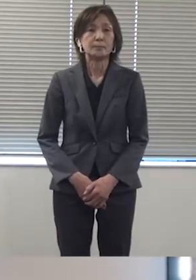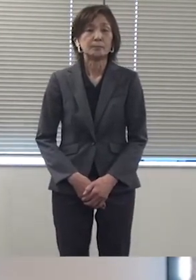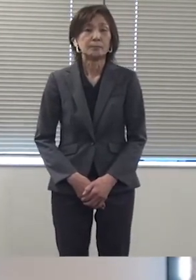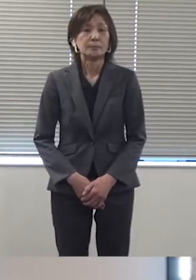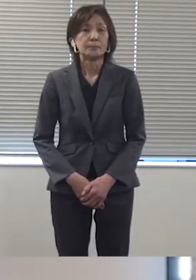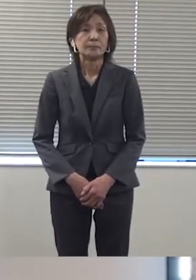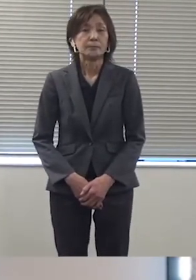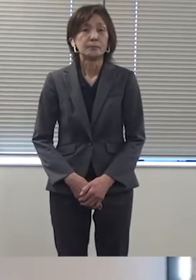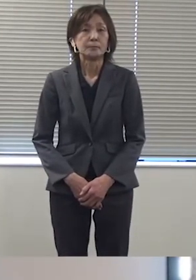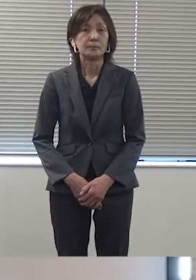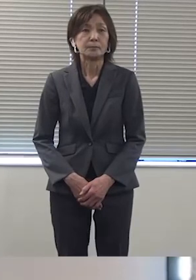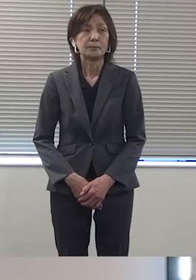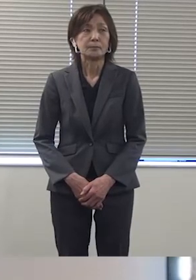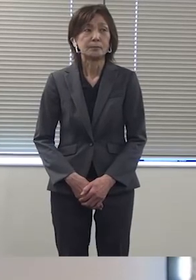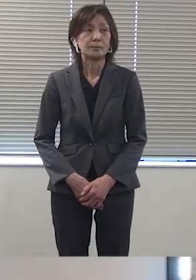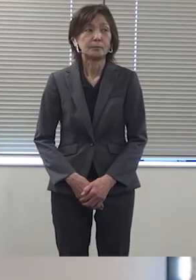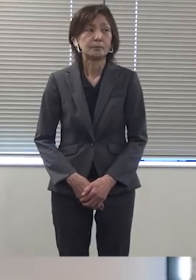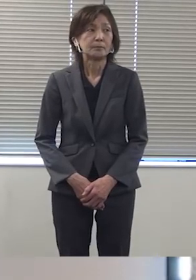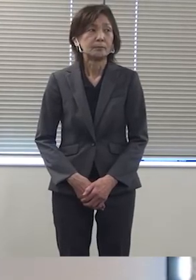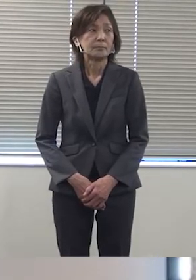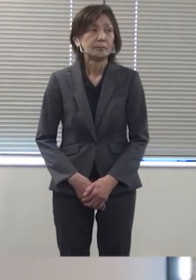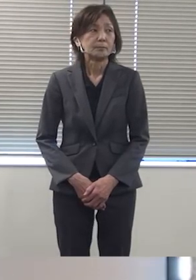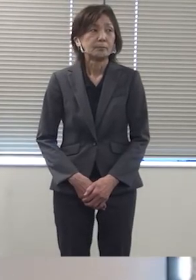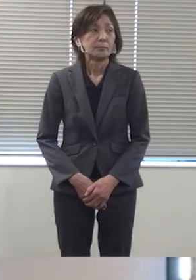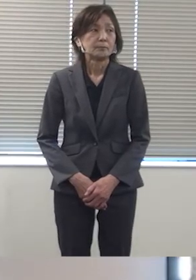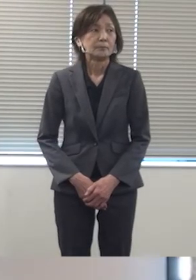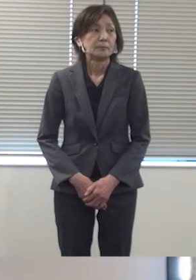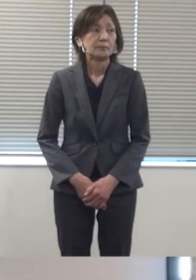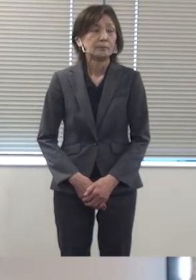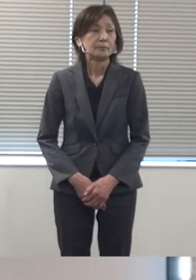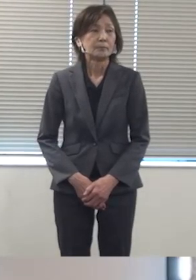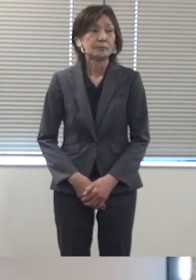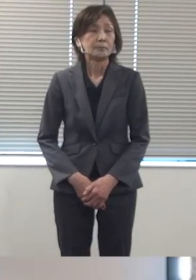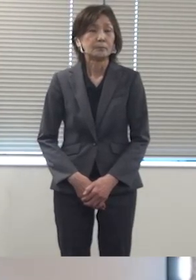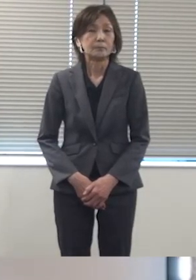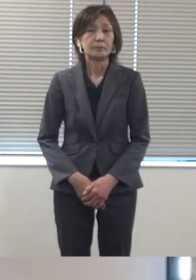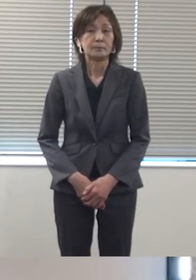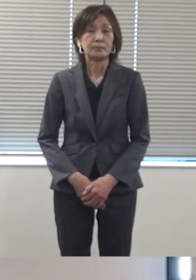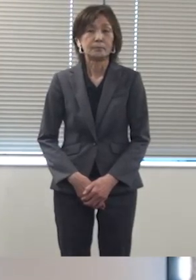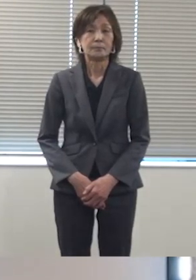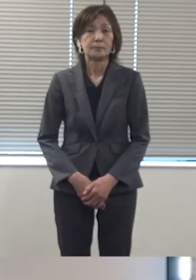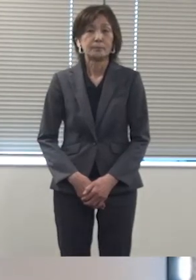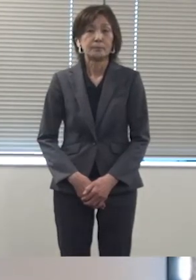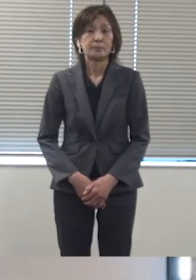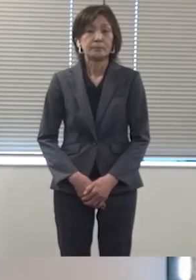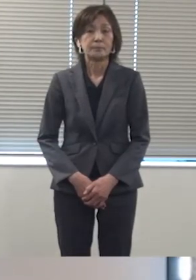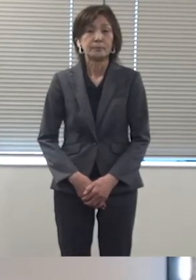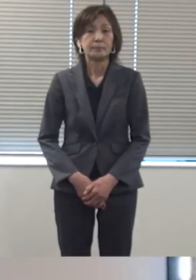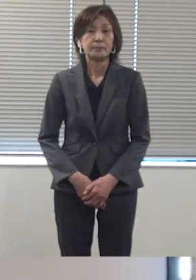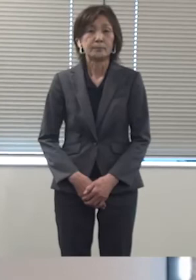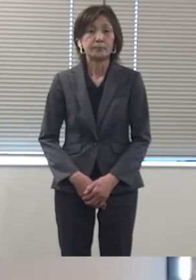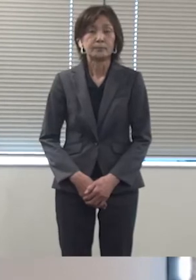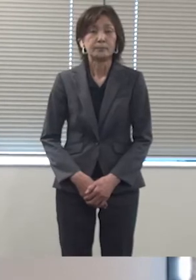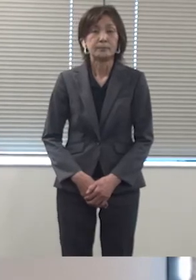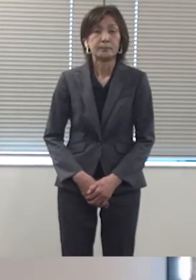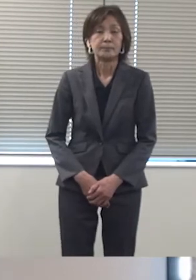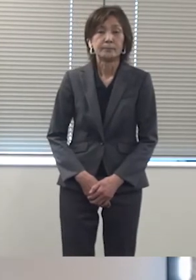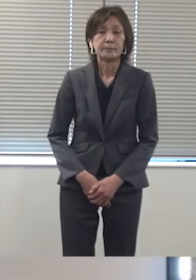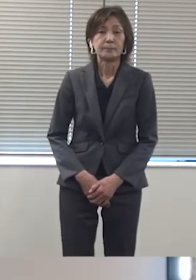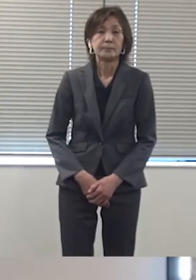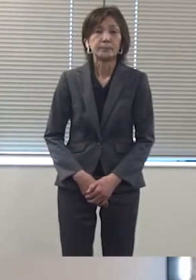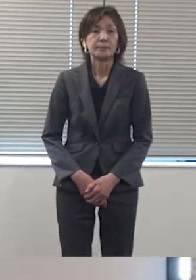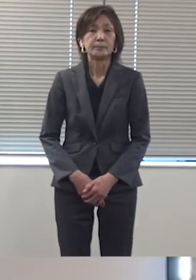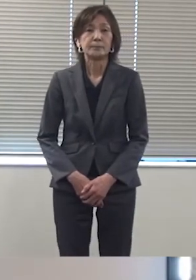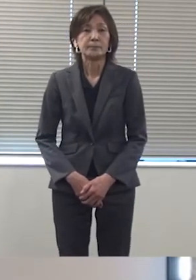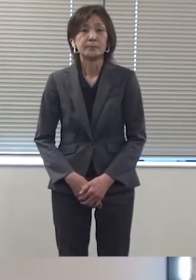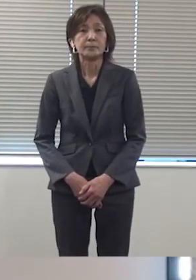すいません、小泉徳大です。もう少しだけその予算 の全体的なその考え方としてちょっと少し考えを聞き